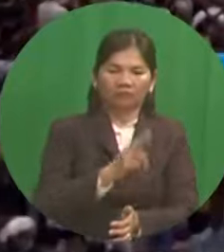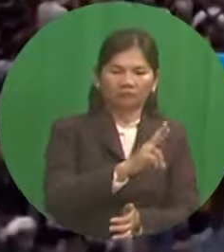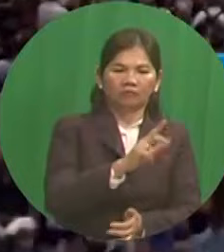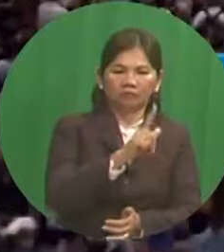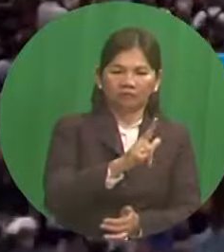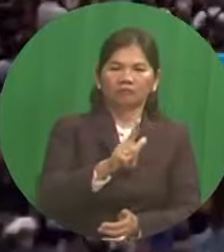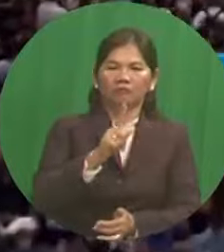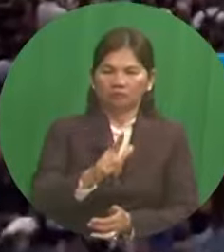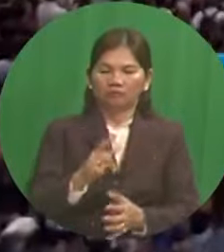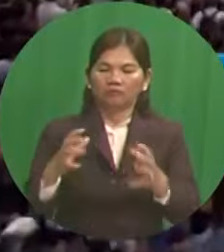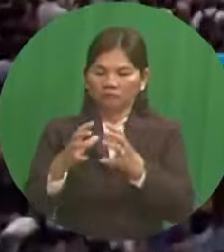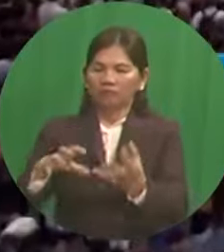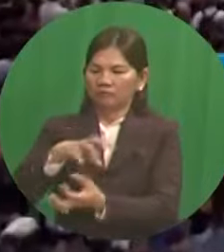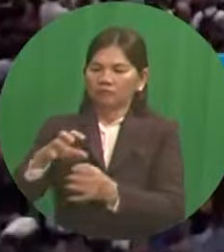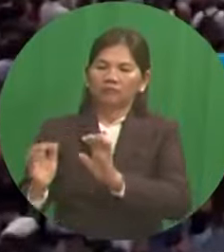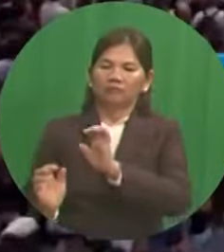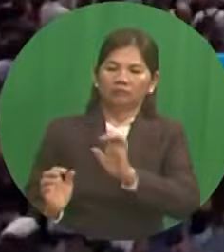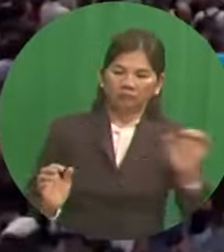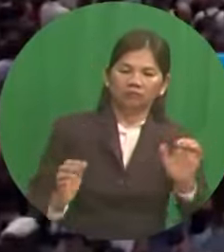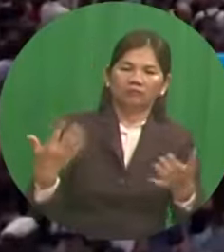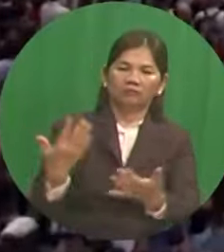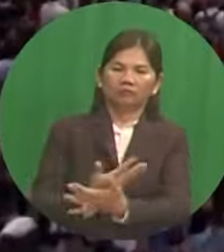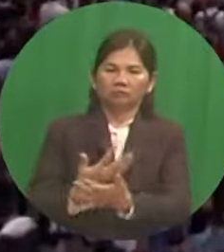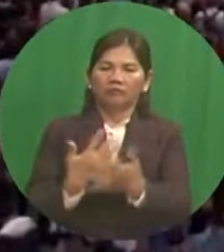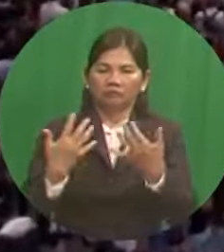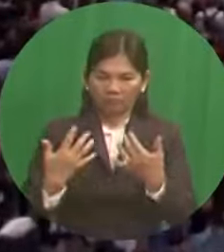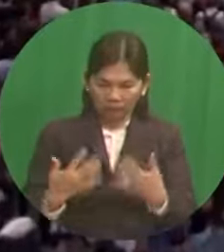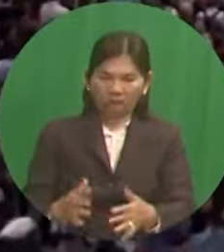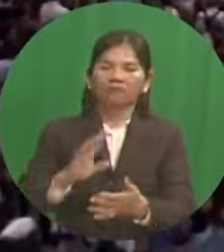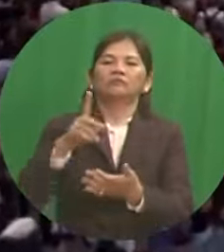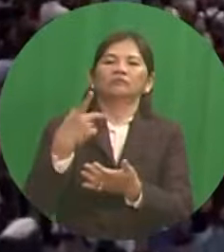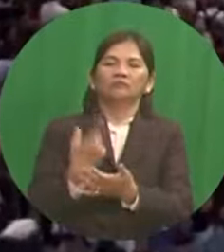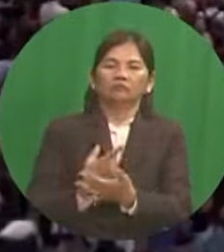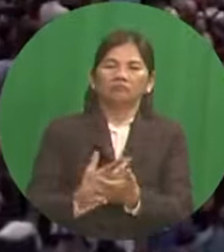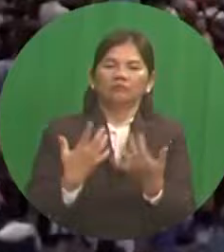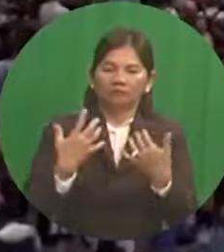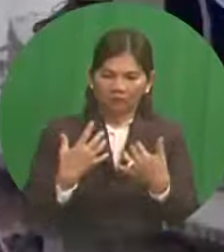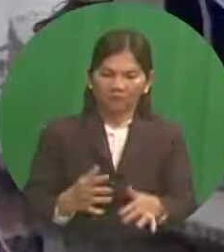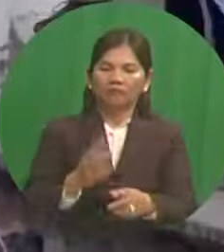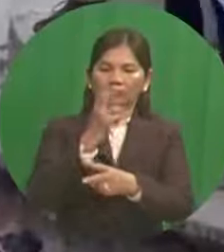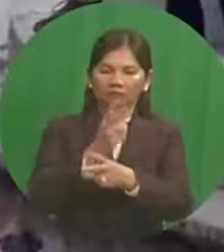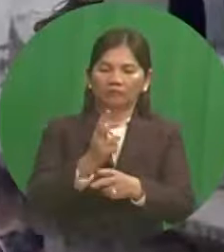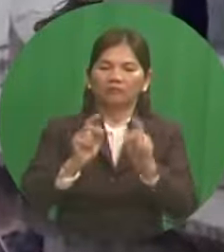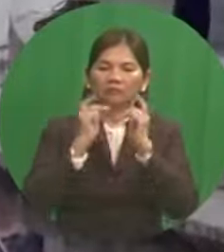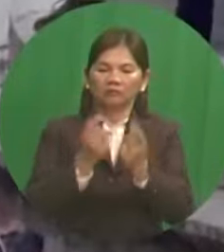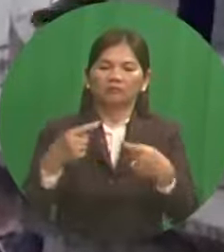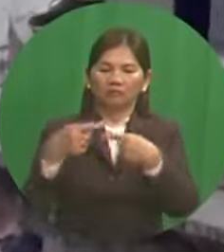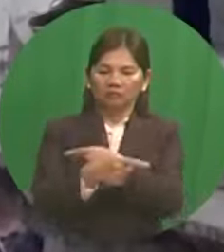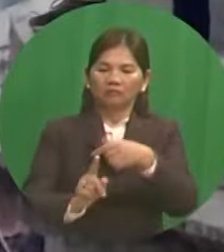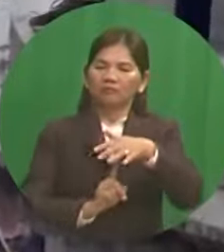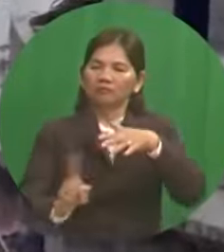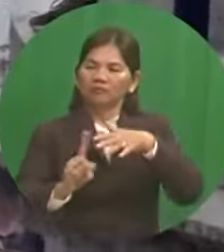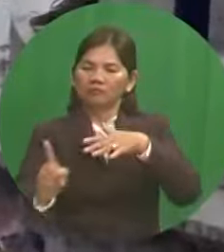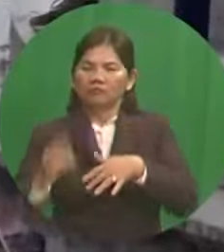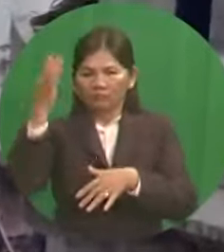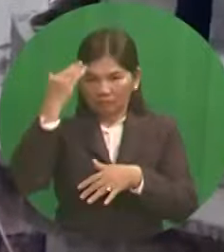Pen និងក្រុមចម្រុះឆ្វេងនិយមថ្មីនៃគណៈបកដែលបានចូលរួមកម្លាំងដើម្បីរក្សាគណៈបកប្រឆាំងអន្តរប្រវេសន៍រប